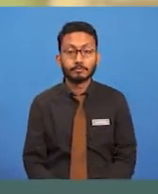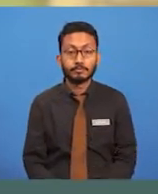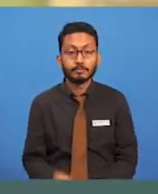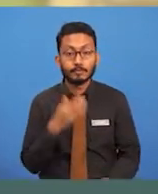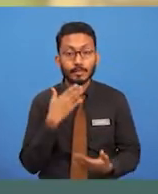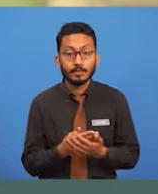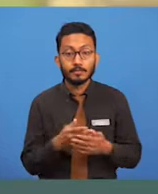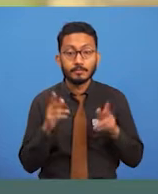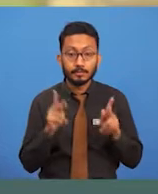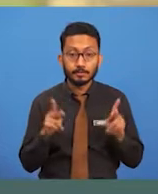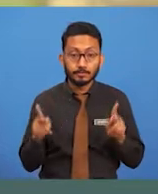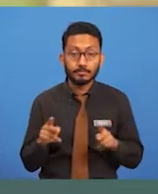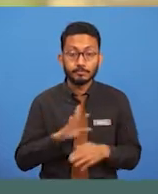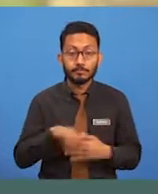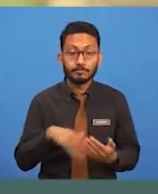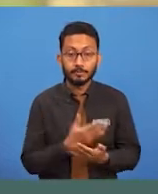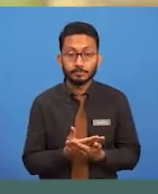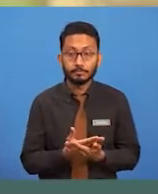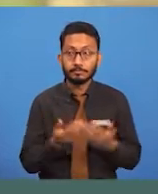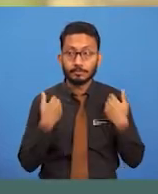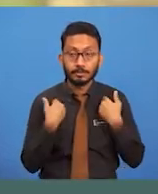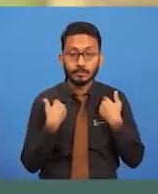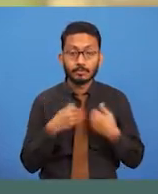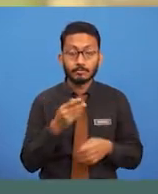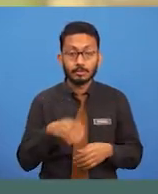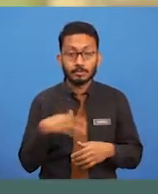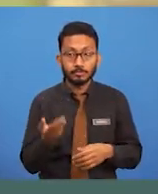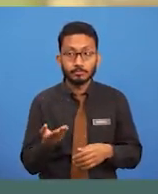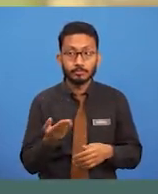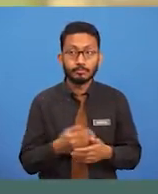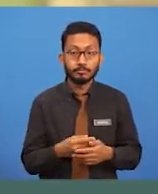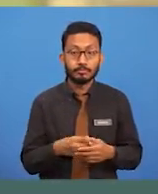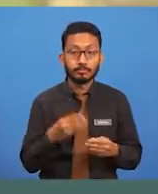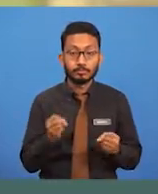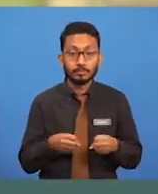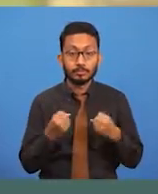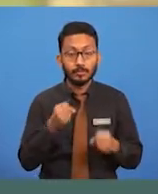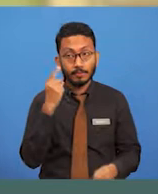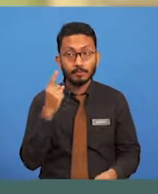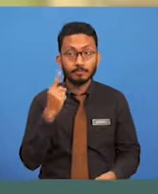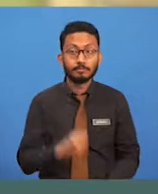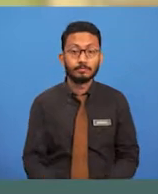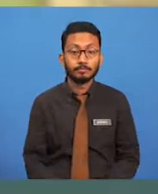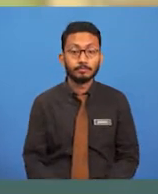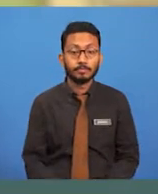Baiklah, pelajar-pelajar sekalian, adakah anda sudah faham dengan pembelajaran kita pada hari ini?